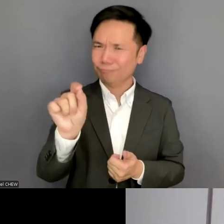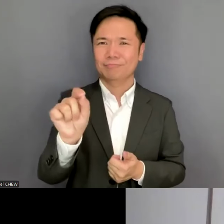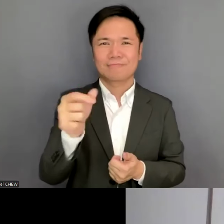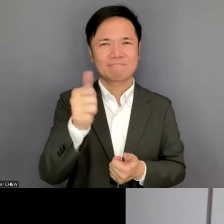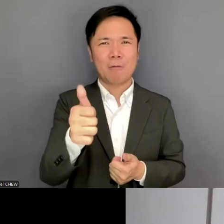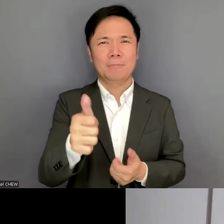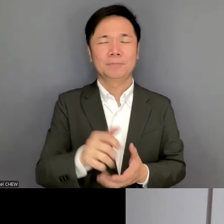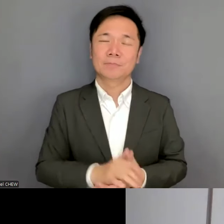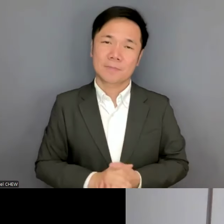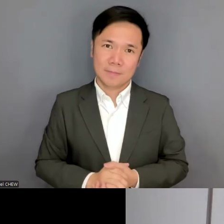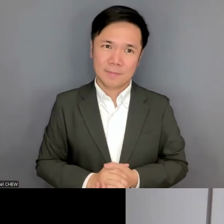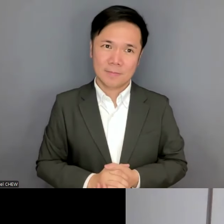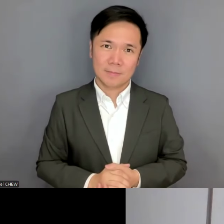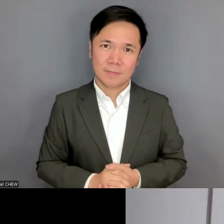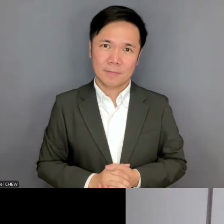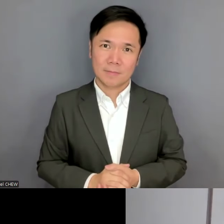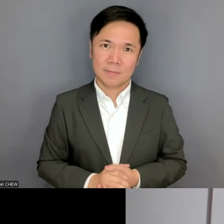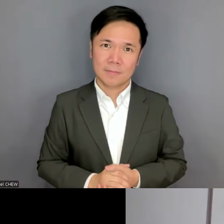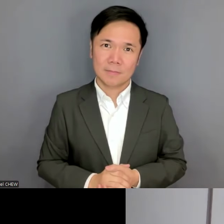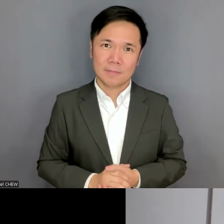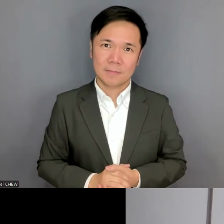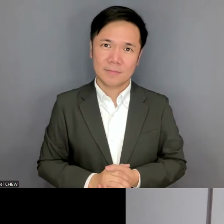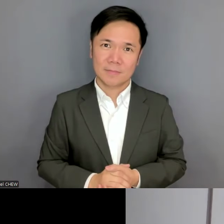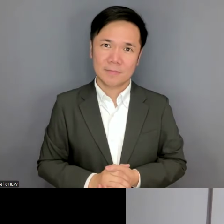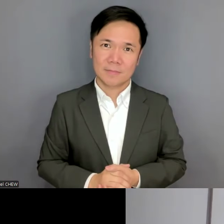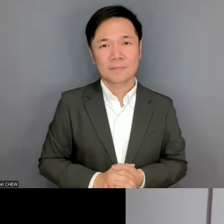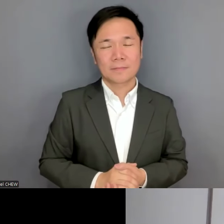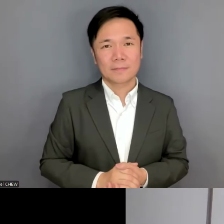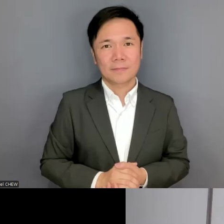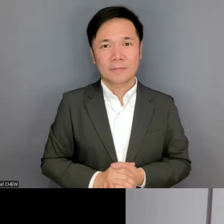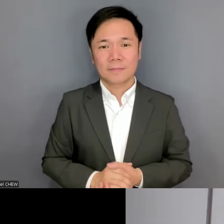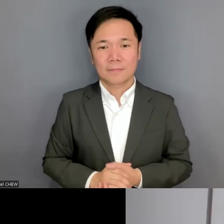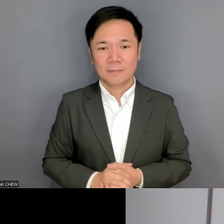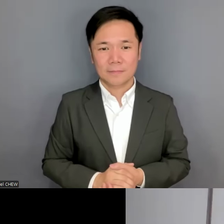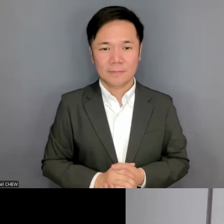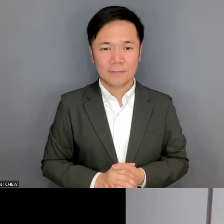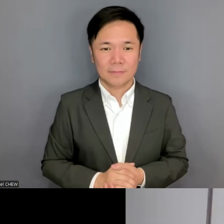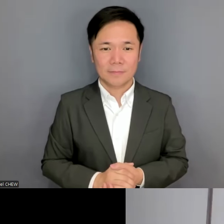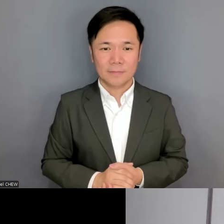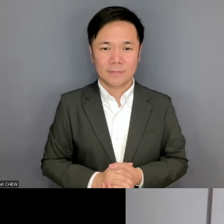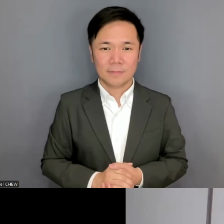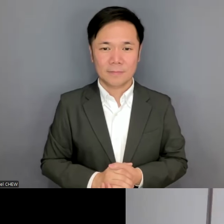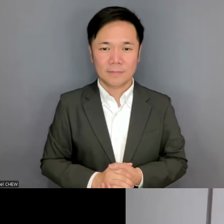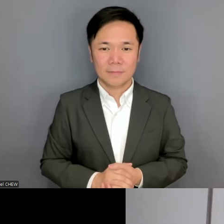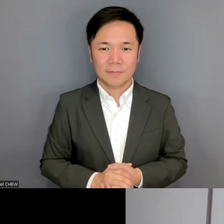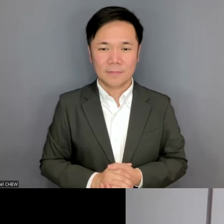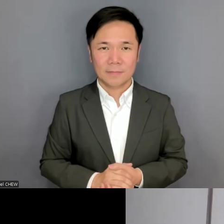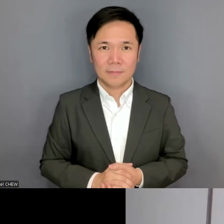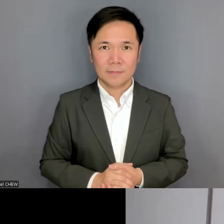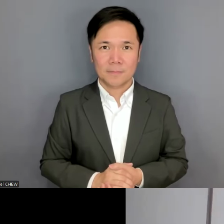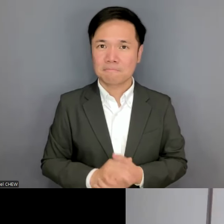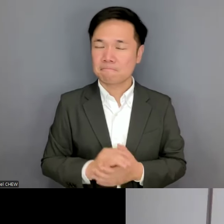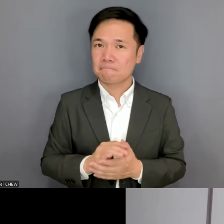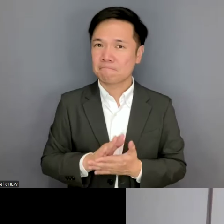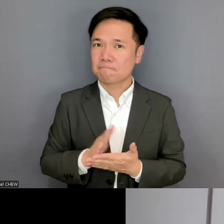chat. Je m'excuse, nous pouvons y répondre. S'il y a des réponses aussi, on peut répondre. Et aussitôt qu'on a une réponse à ça, des 3 personnes You